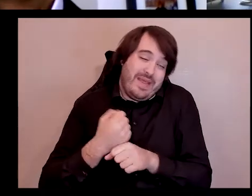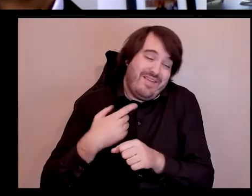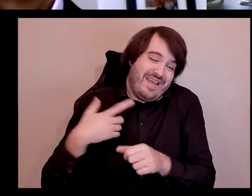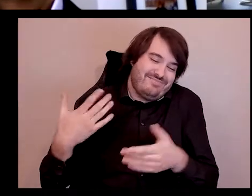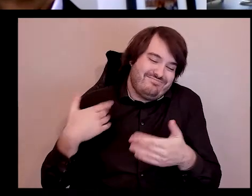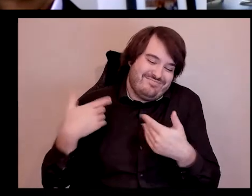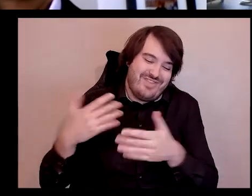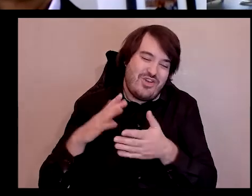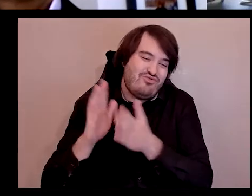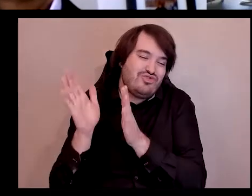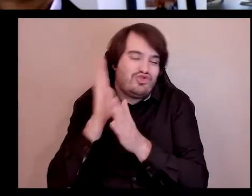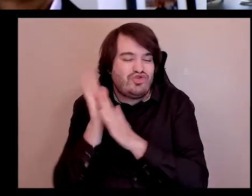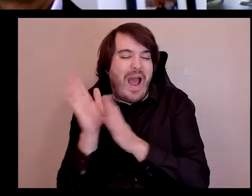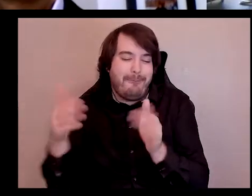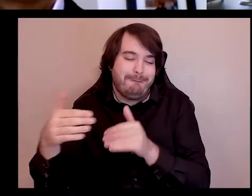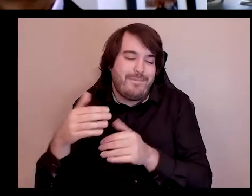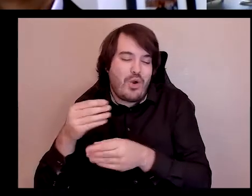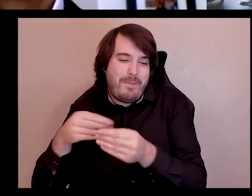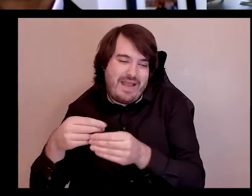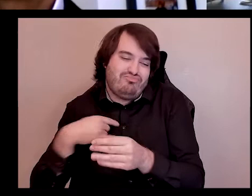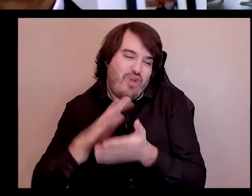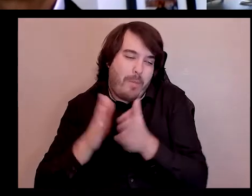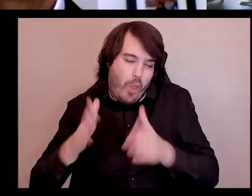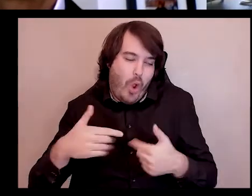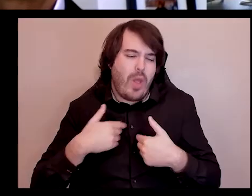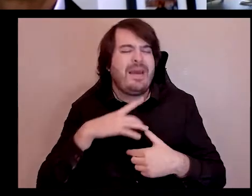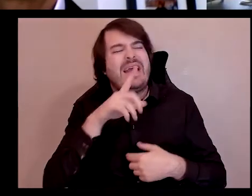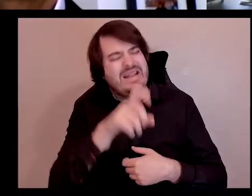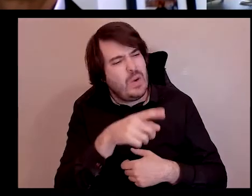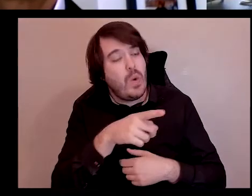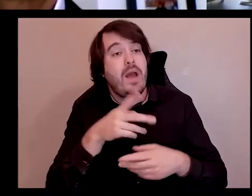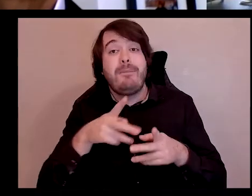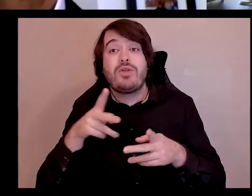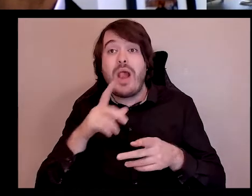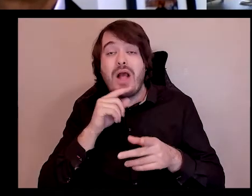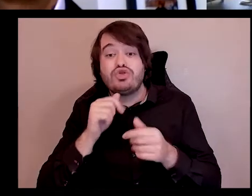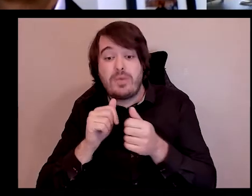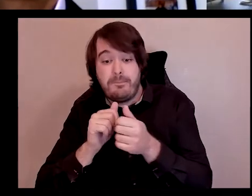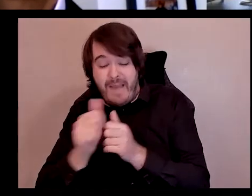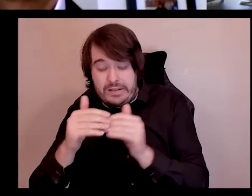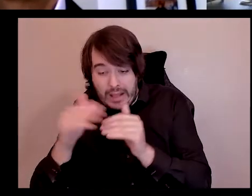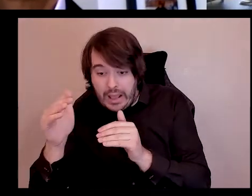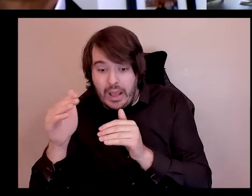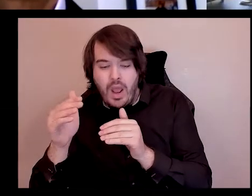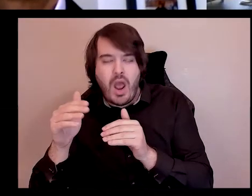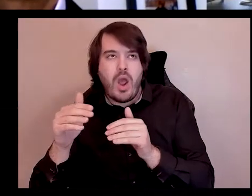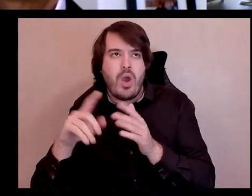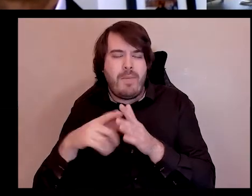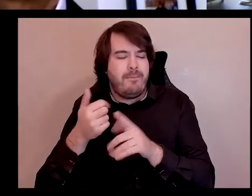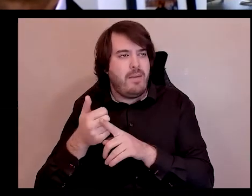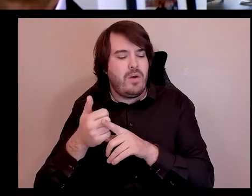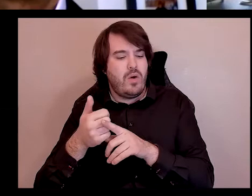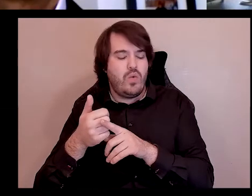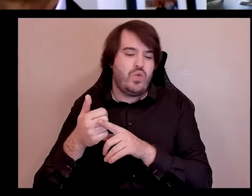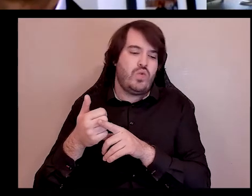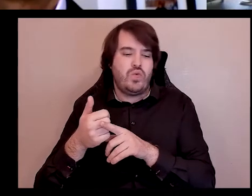Et question, Claude, on parle beaucoup d'entrepreneuriat. Moi, je suis une chambre de commerce, c'est sûr, et d'entrepreneuriat. Alors, est-ce